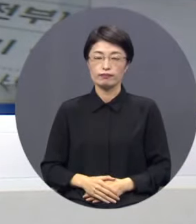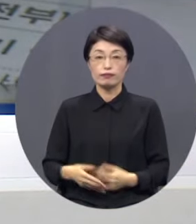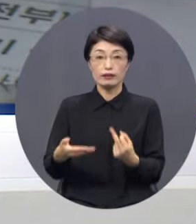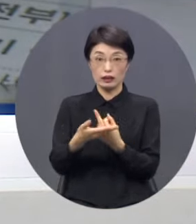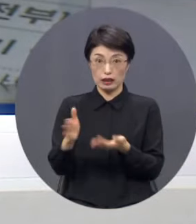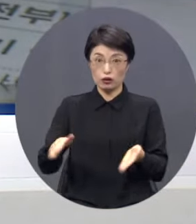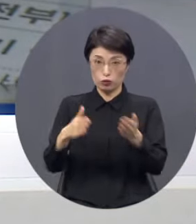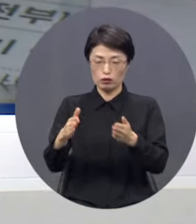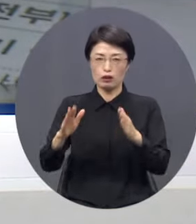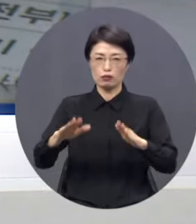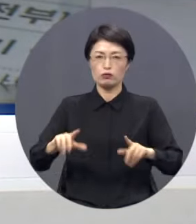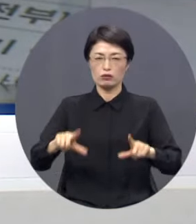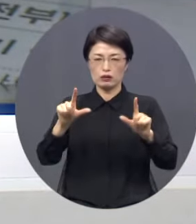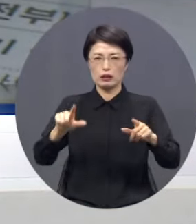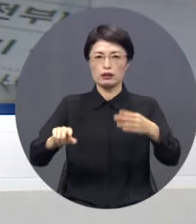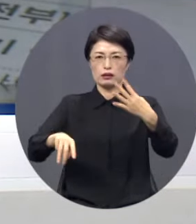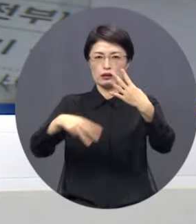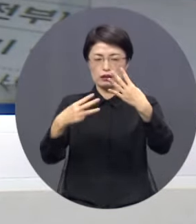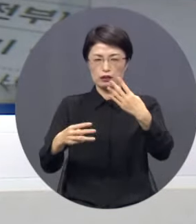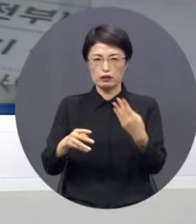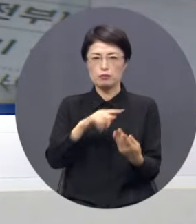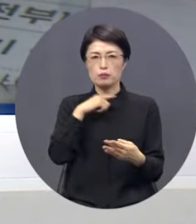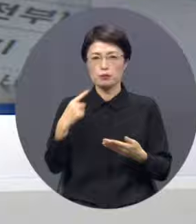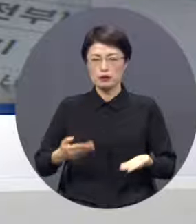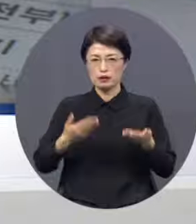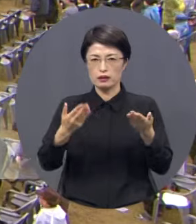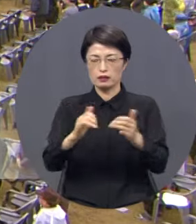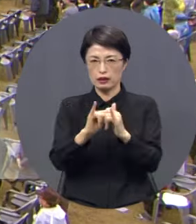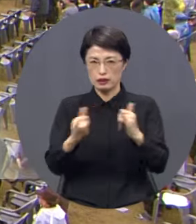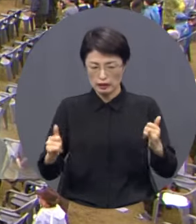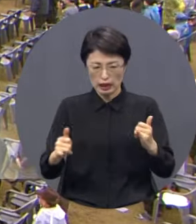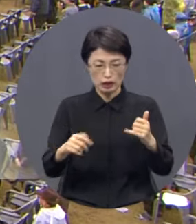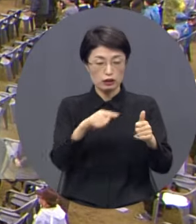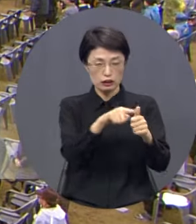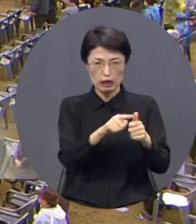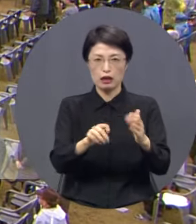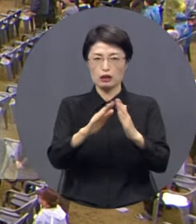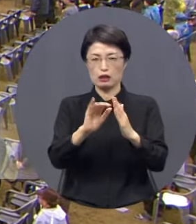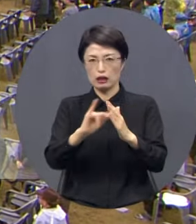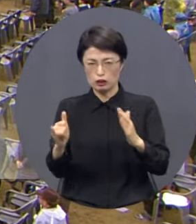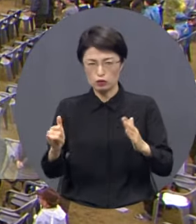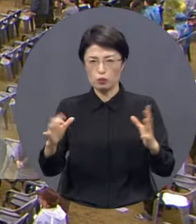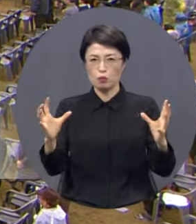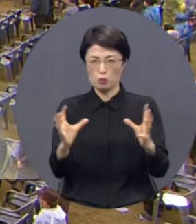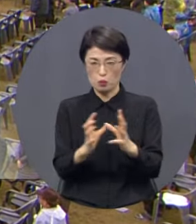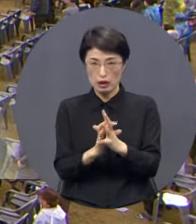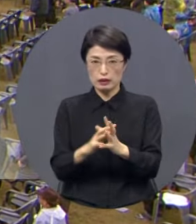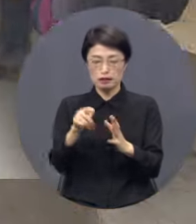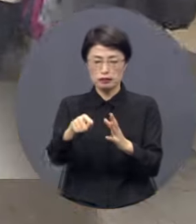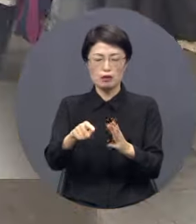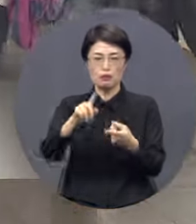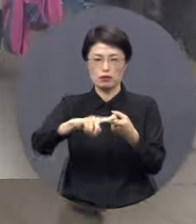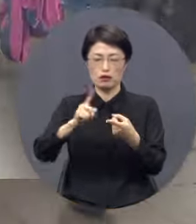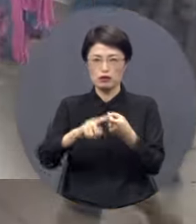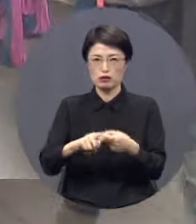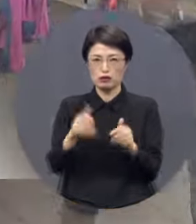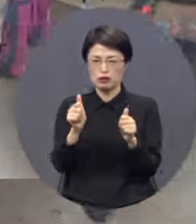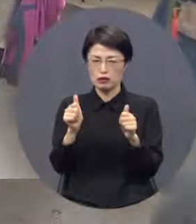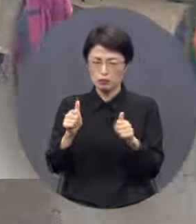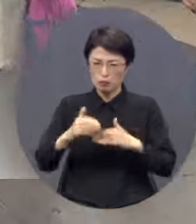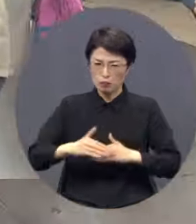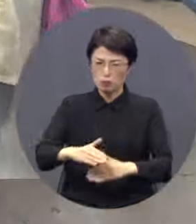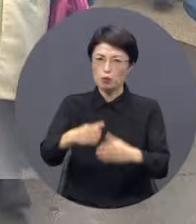제주도가 올 들어 4.3 희생자와 유족 11,981명의 심사를 마쳐 국무총리 소속